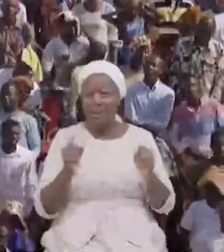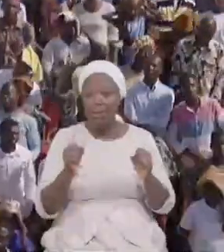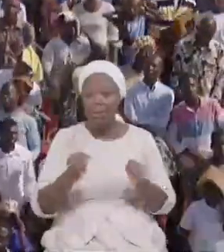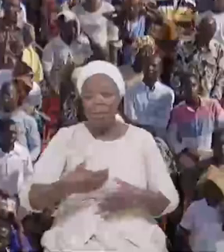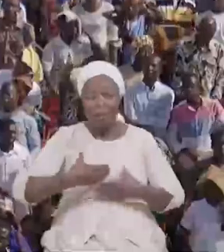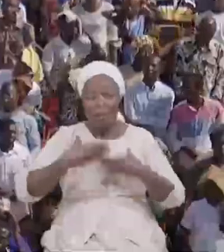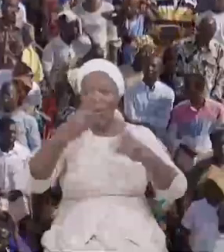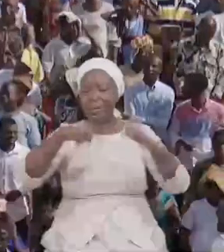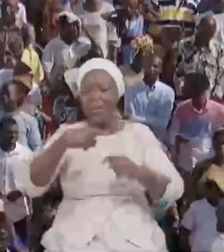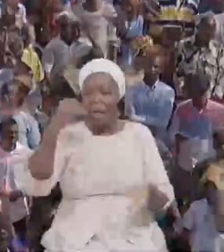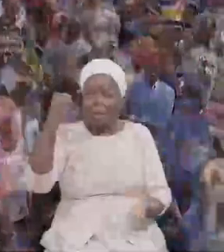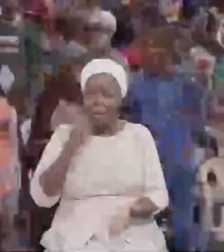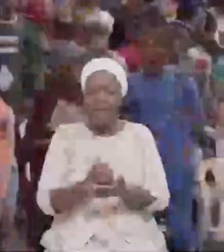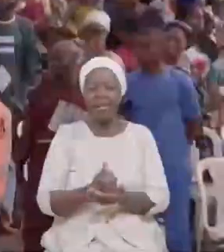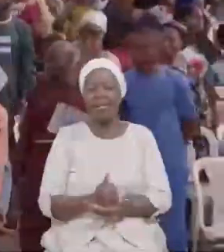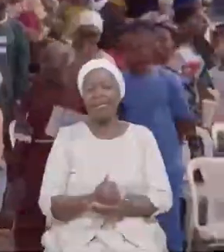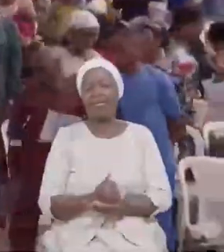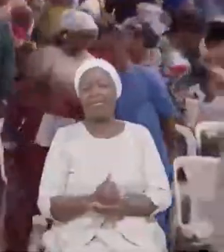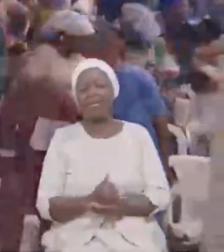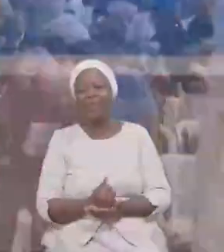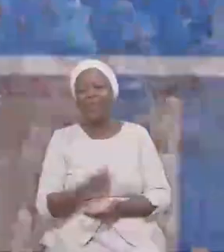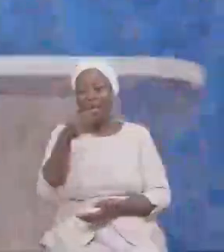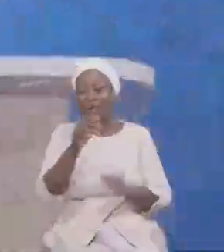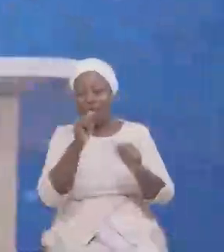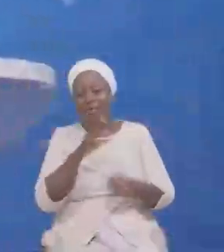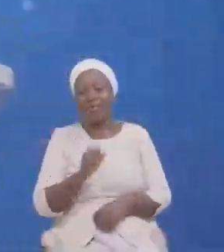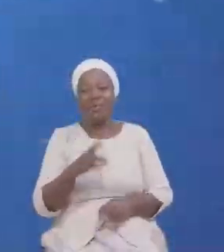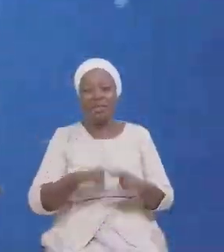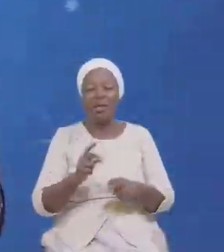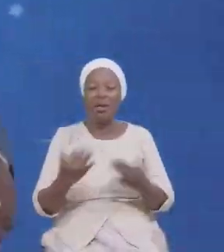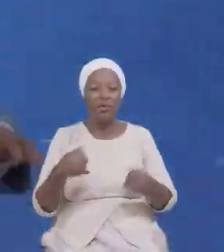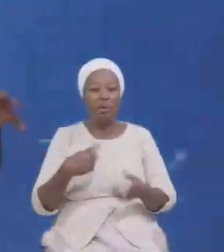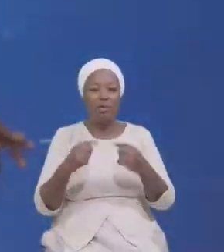Amen. Que Dieu vous bénisse pour vous asseoir. En Ésaïe